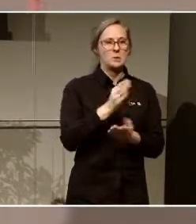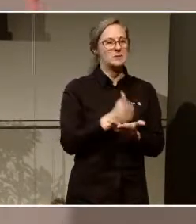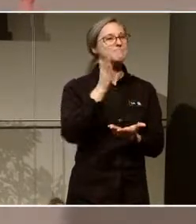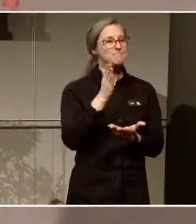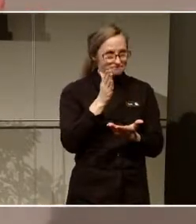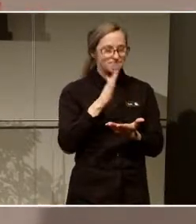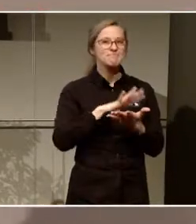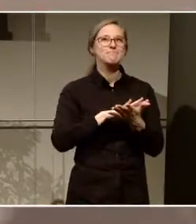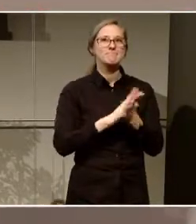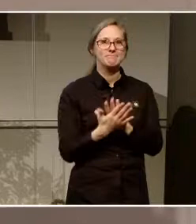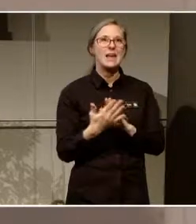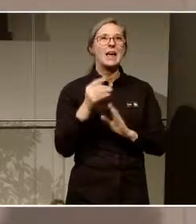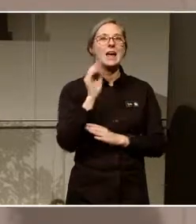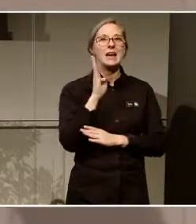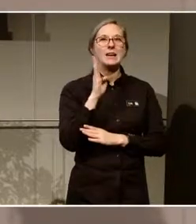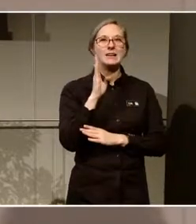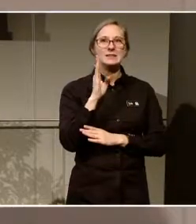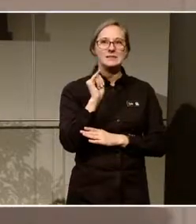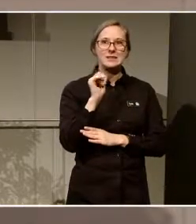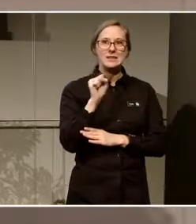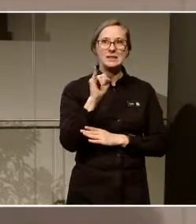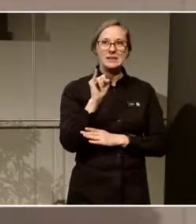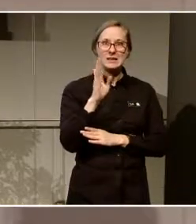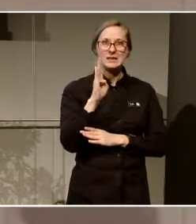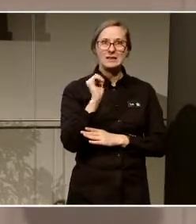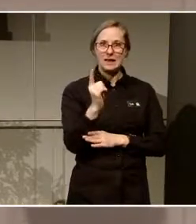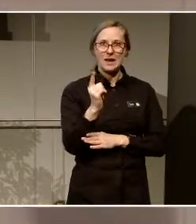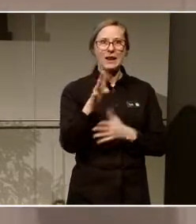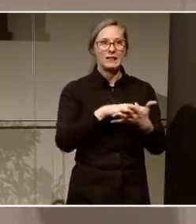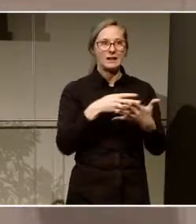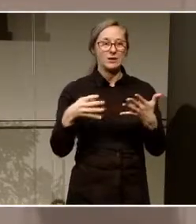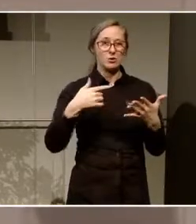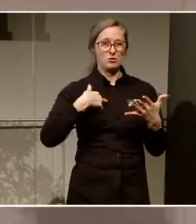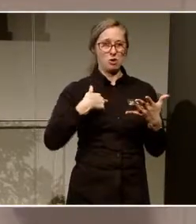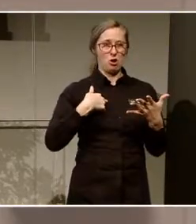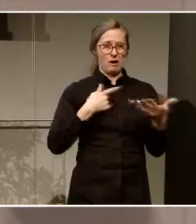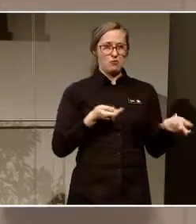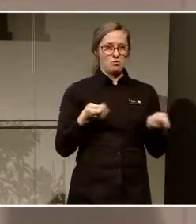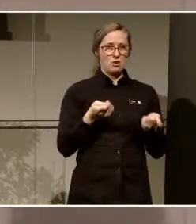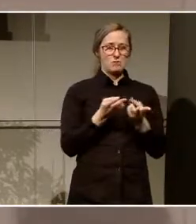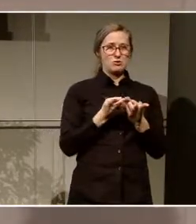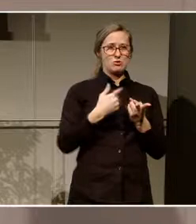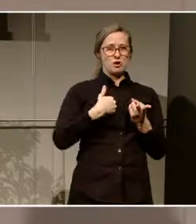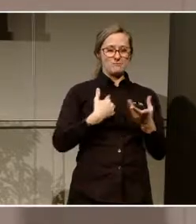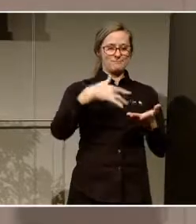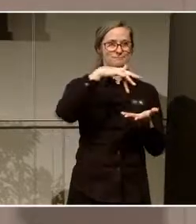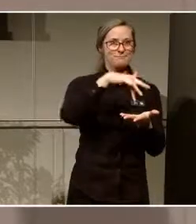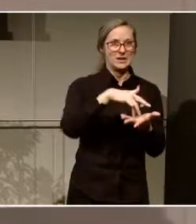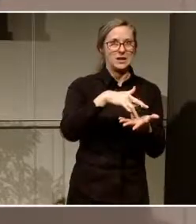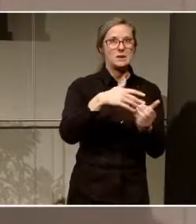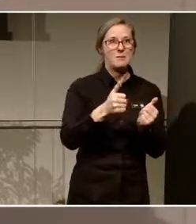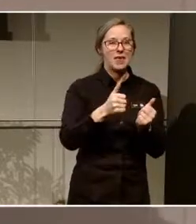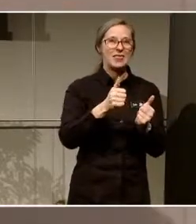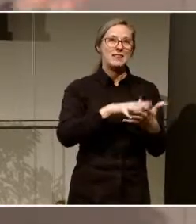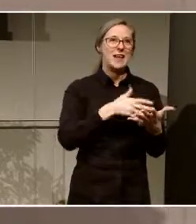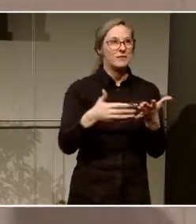det heta DigiDel-nätverket. Och jag som nationell koordinator finns lite som en nod i mitten. Fast DigiDel-nätverket är ju